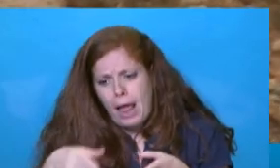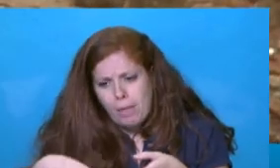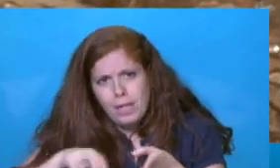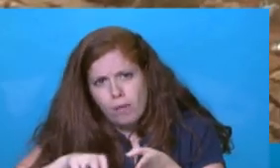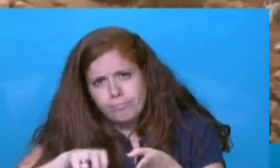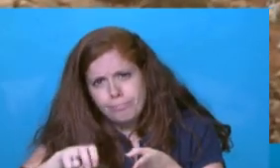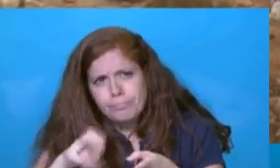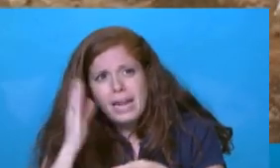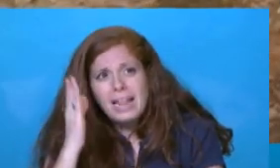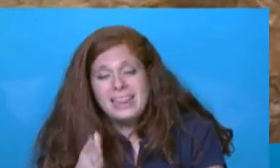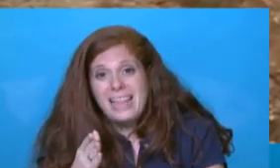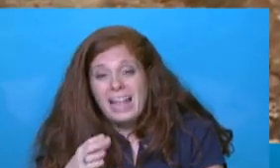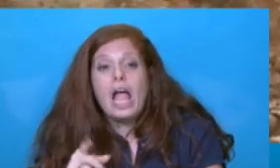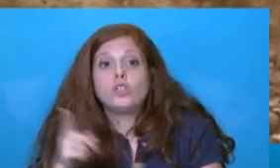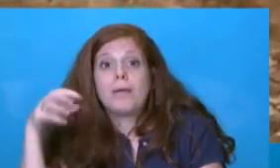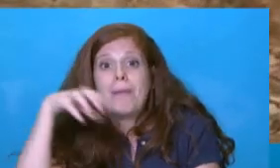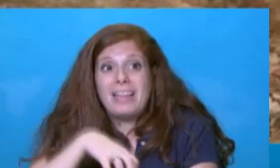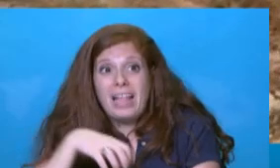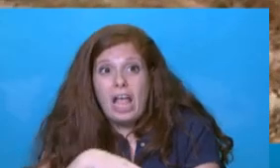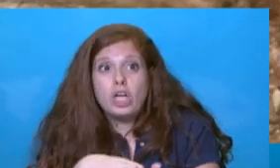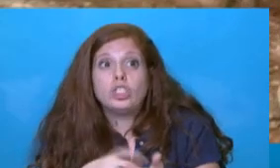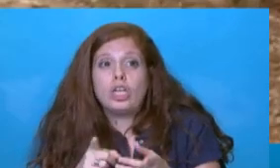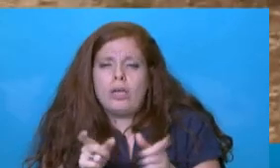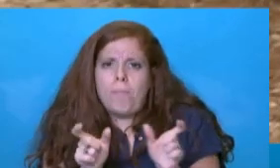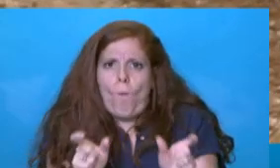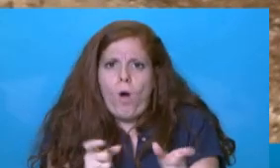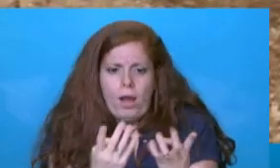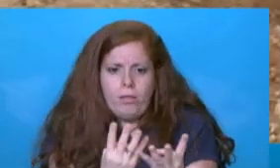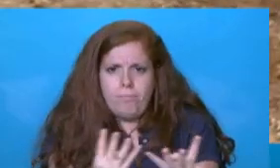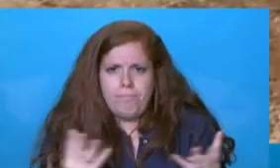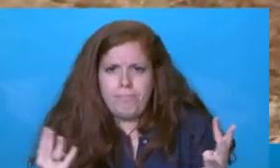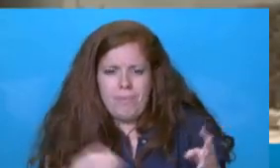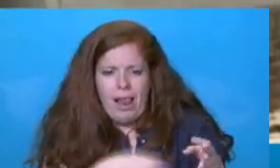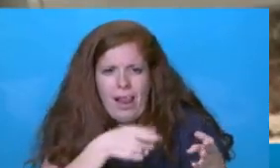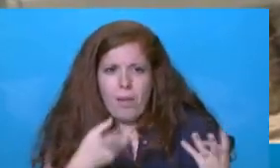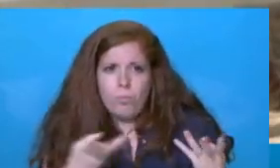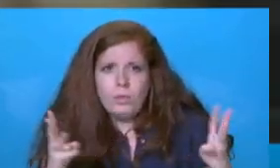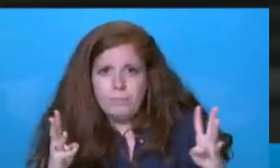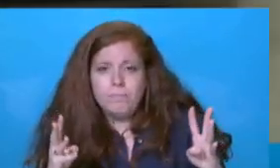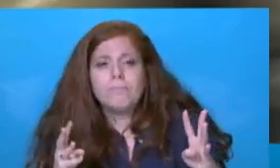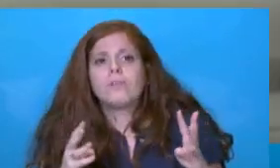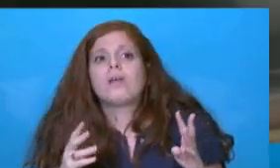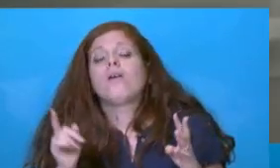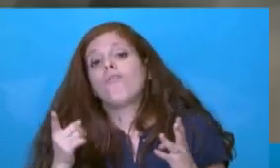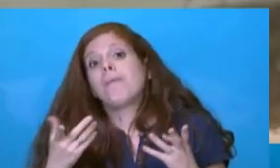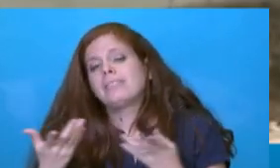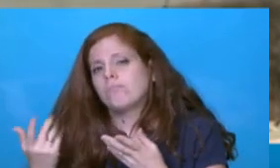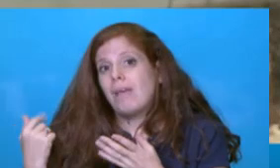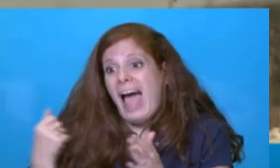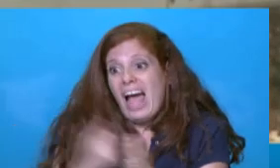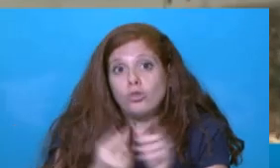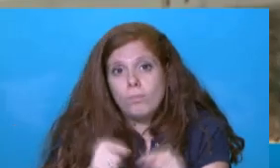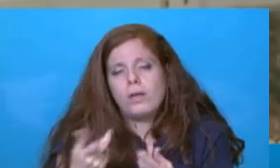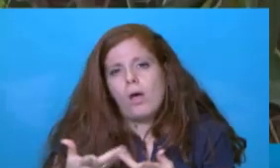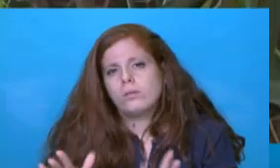שהוא מגיע לתחנה שהיא מוגנת מדריסה, הוא בעצם חשוף לכל רכב שמגיע מאחוריו. לצערנו, הכתובת פה הייתה על הקיר.